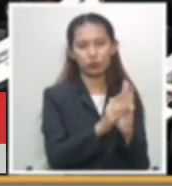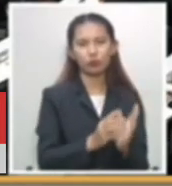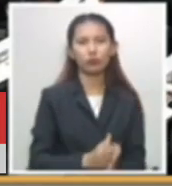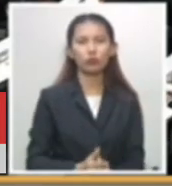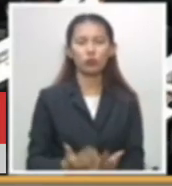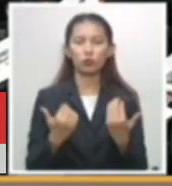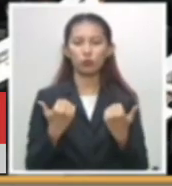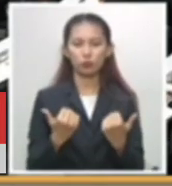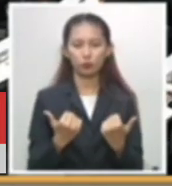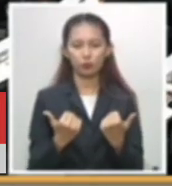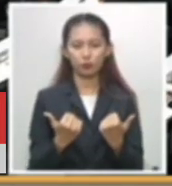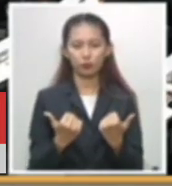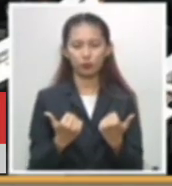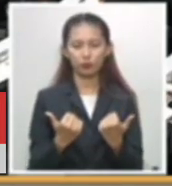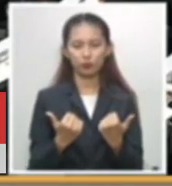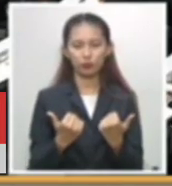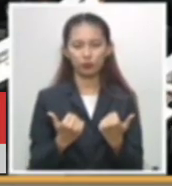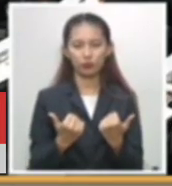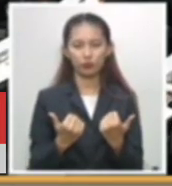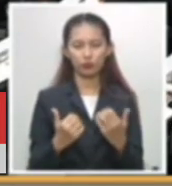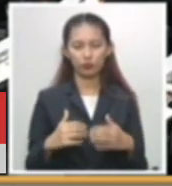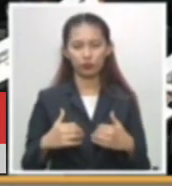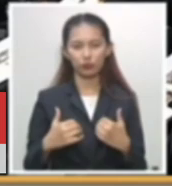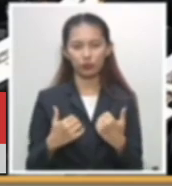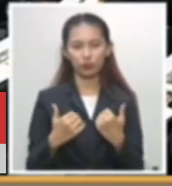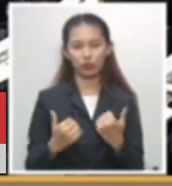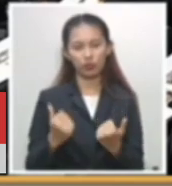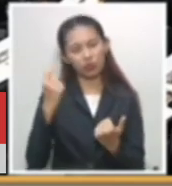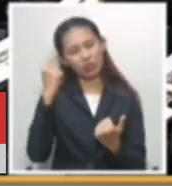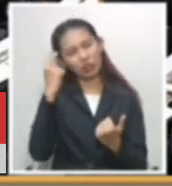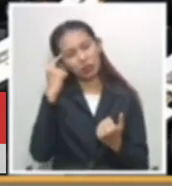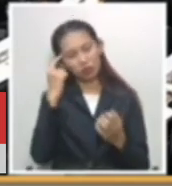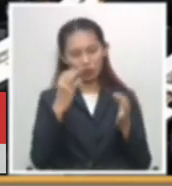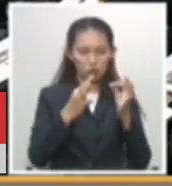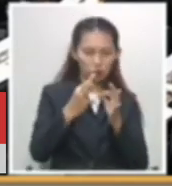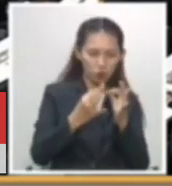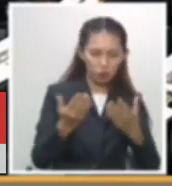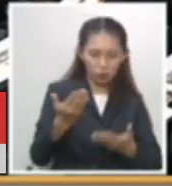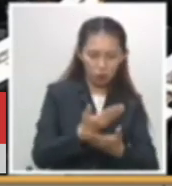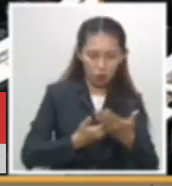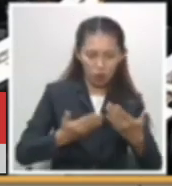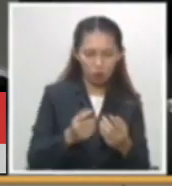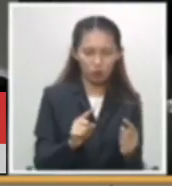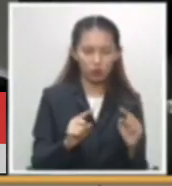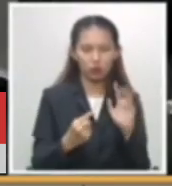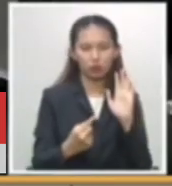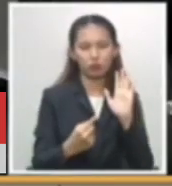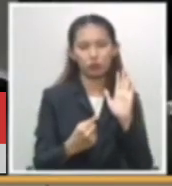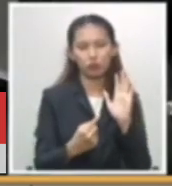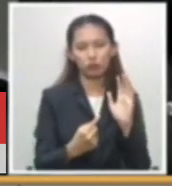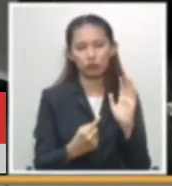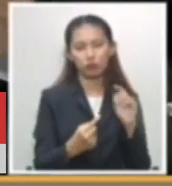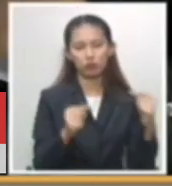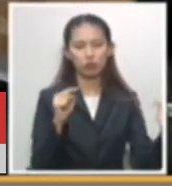วันนี้ขณะนี้เรากำลังพิจารณาร่างพระราชบัญญัติงบประมาณรายจ่ายประจำปีงบประมาณ